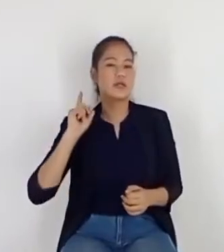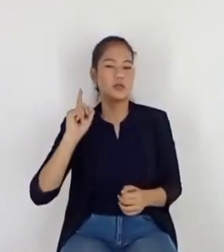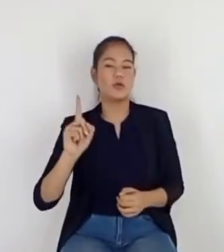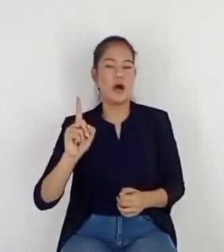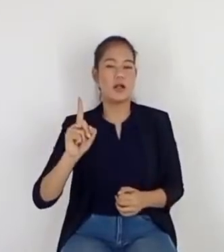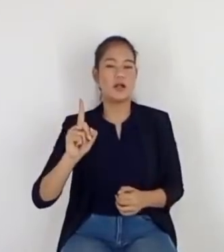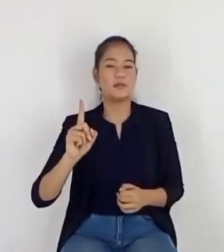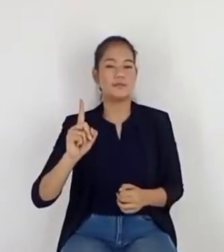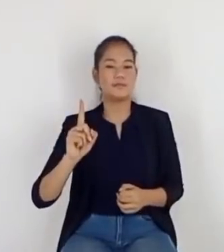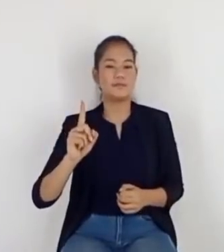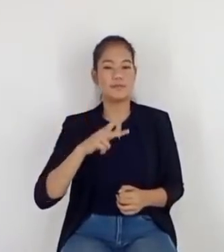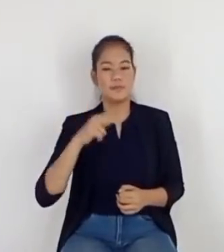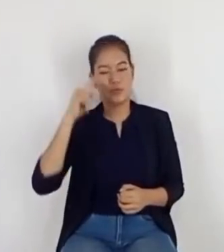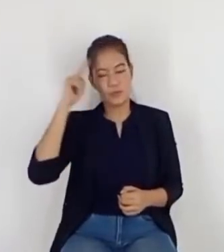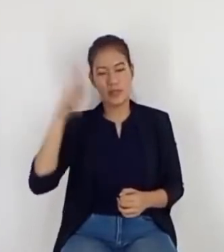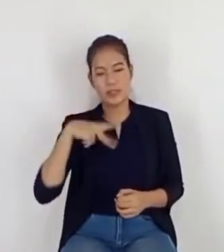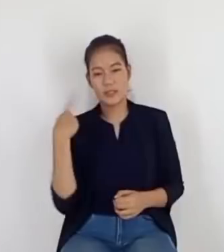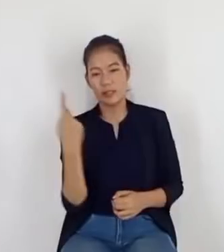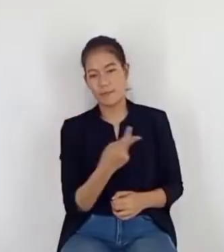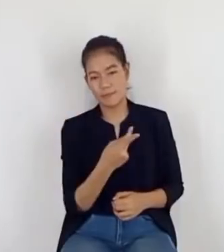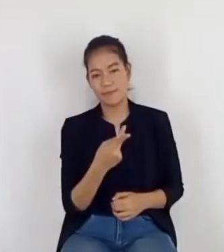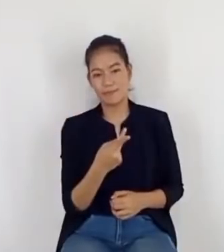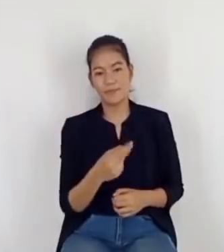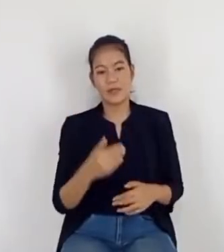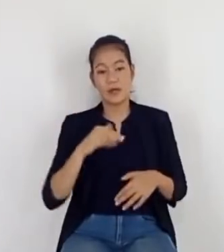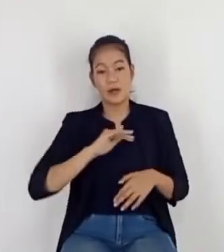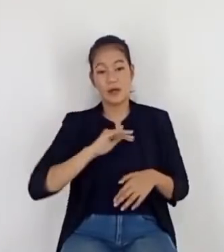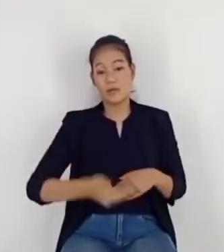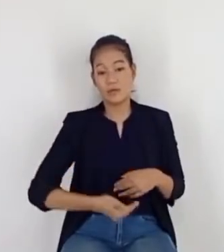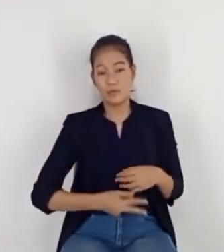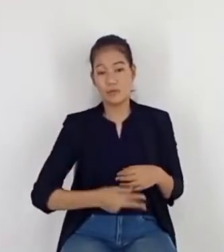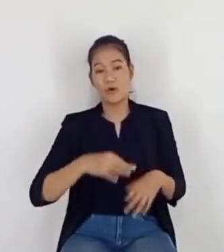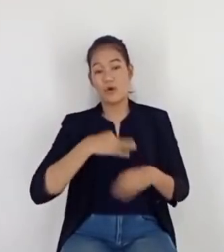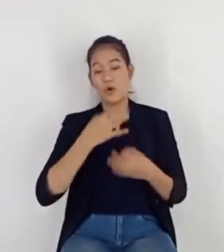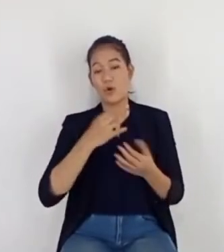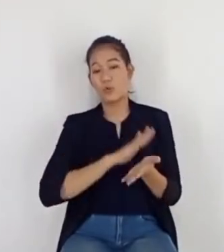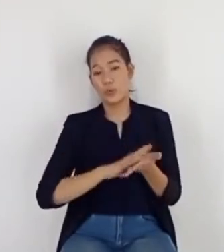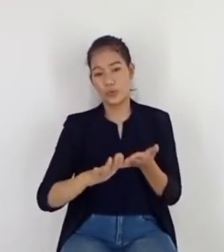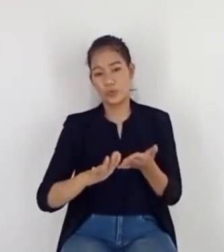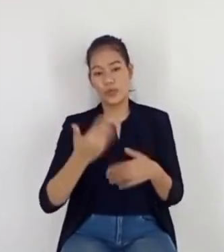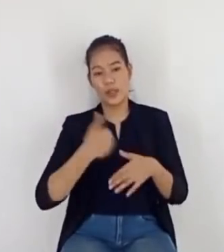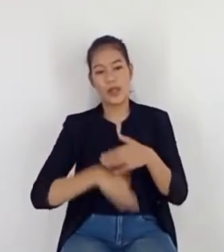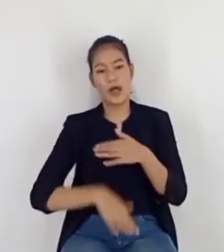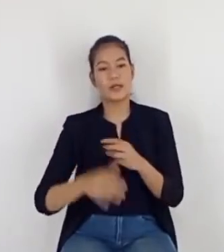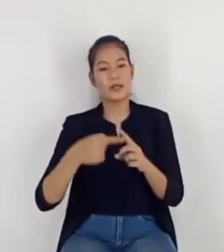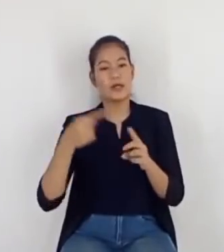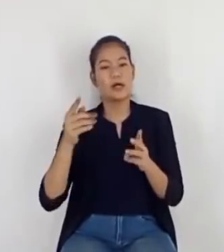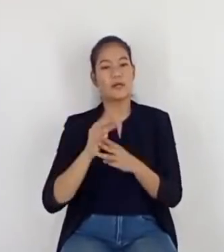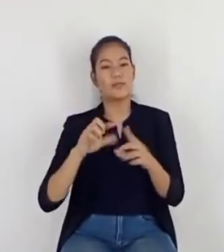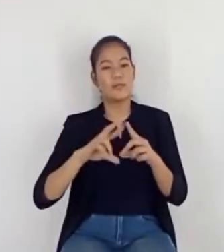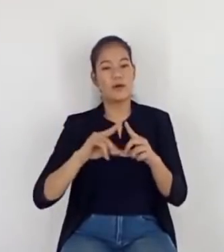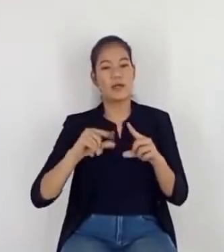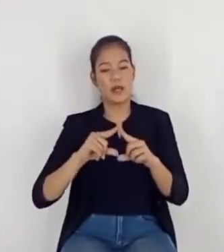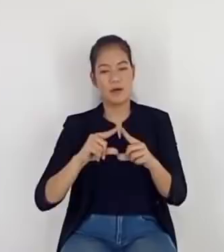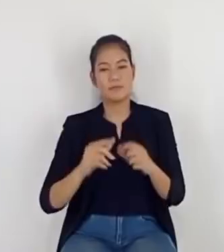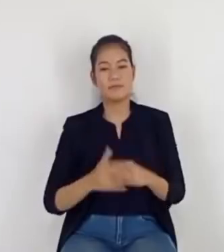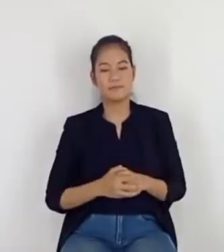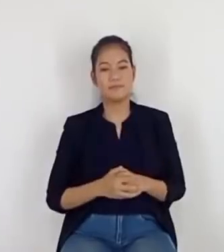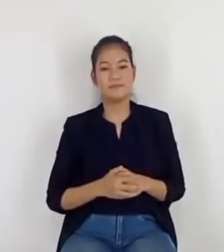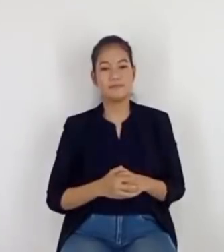tunggal, Tuhan kita, yang dikandung daripada Roh Kudus, lahir dari anak dara